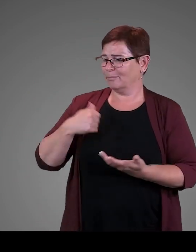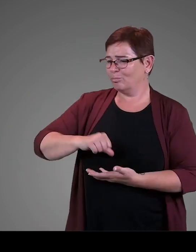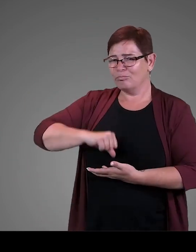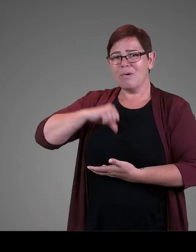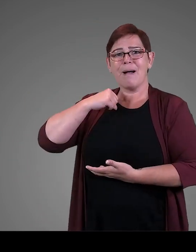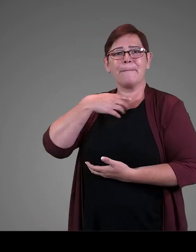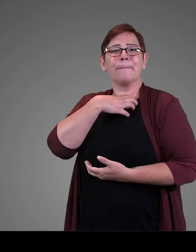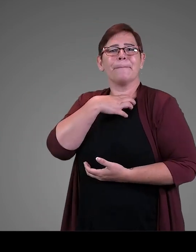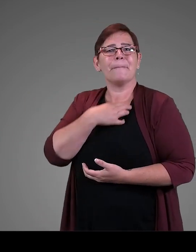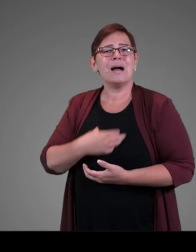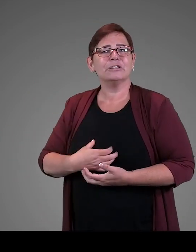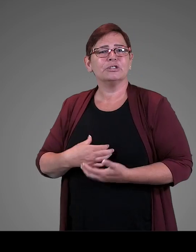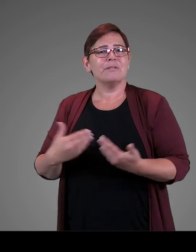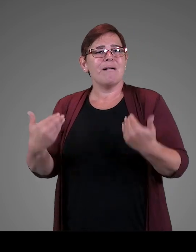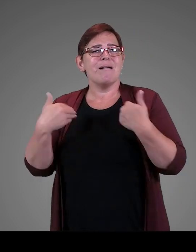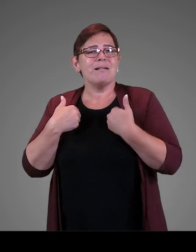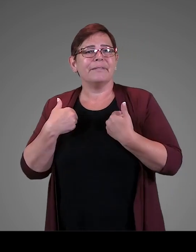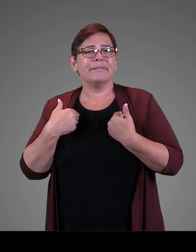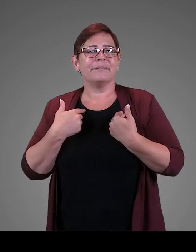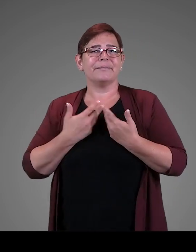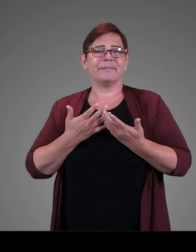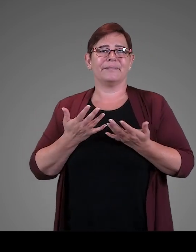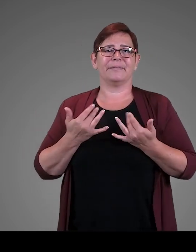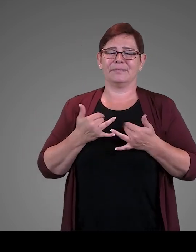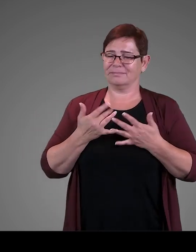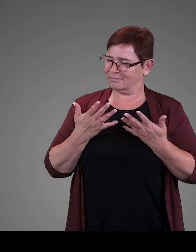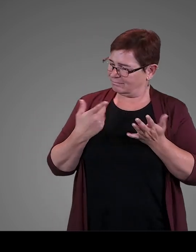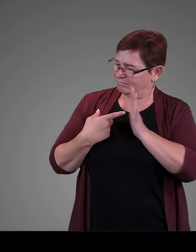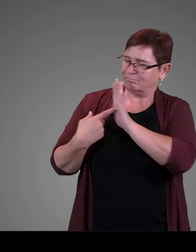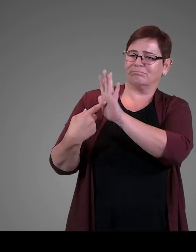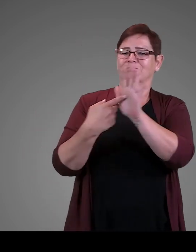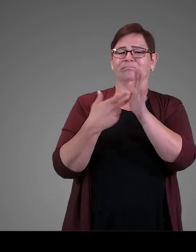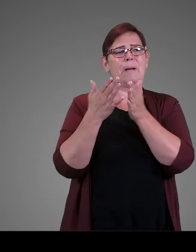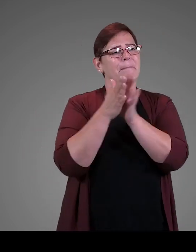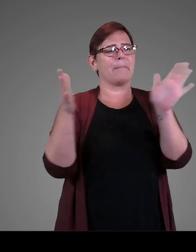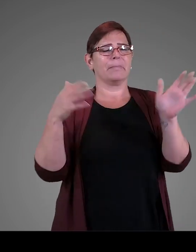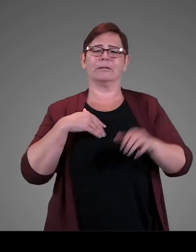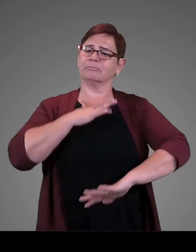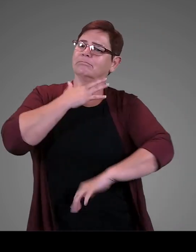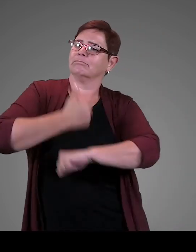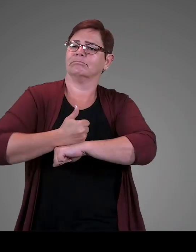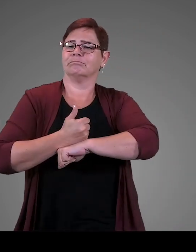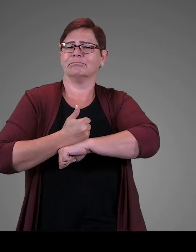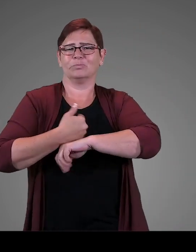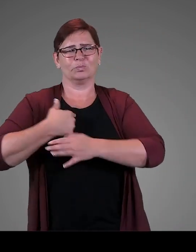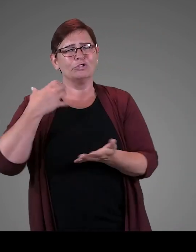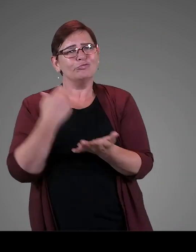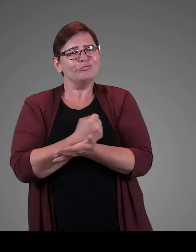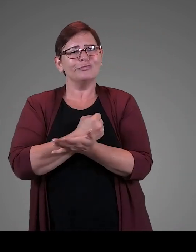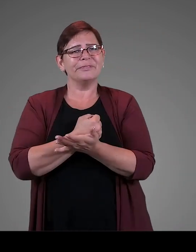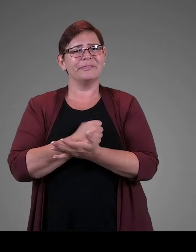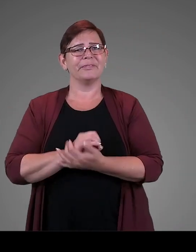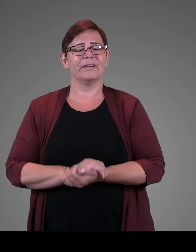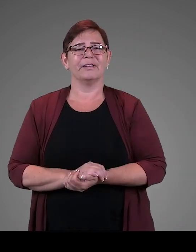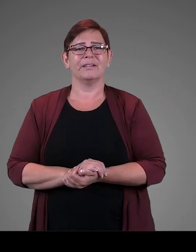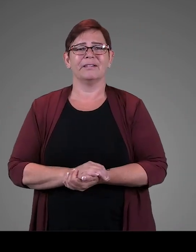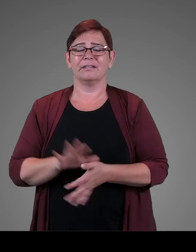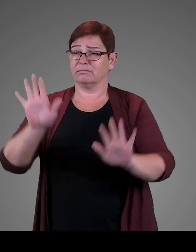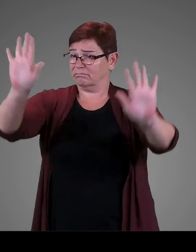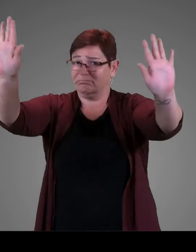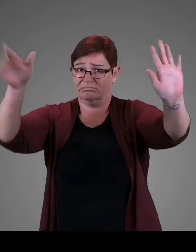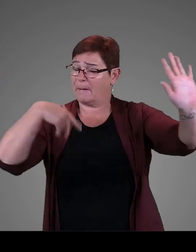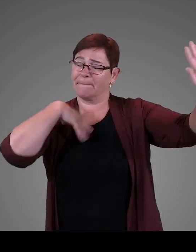la fierté, puis la passion qu'on a, puis prendre la place publique qu'on mérite.